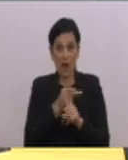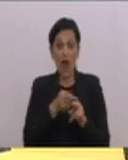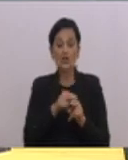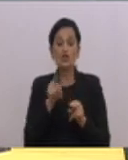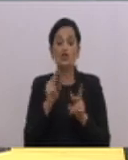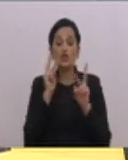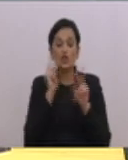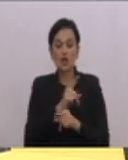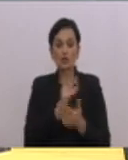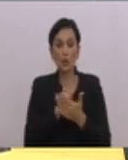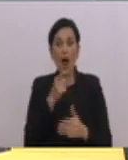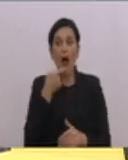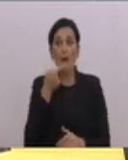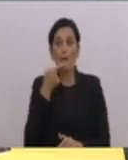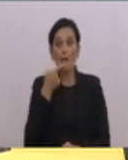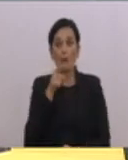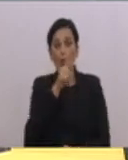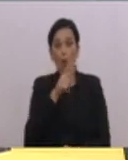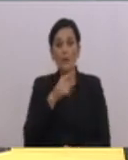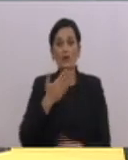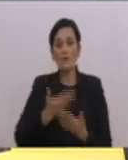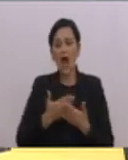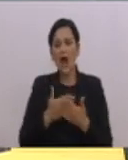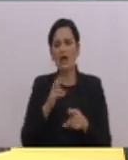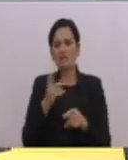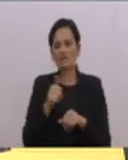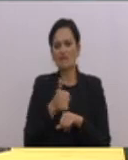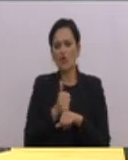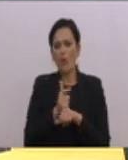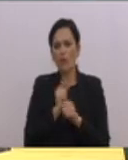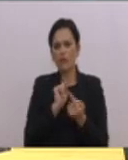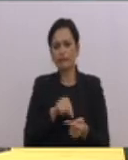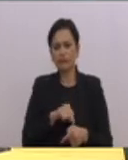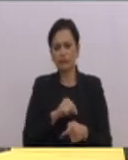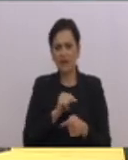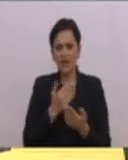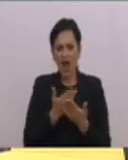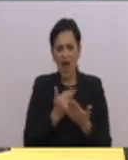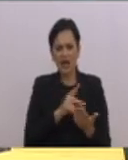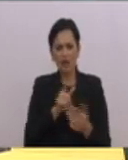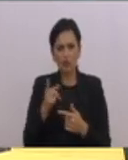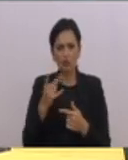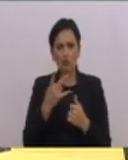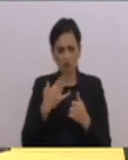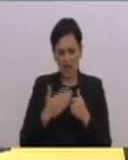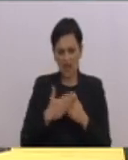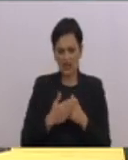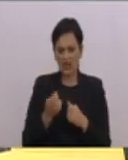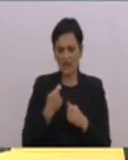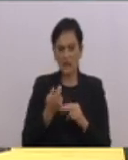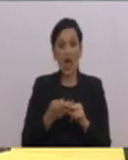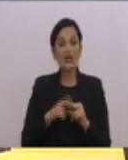რომ ისინი ამბობენ, რომ მე რო ვიღაცას, რა ვიცი, სექსისტური ან ჰომოფობიური ან რასისტული ვით მივმართო, ამიტომ და დავისაჯო. ეს შეცდომა